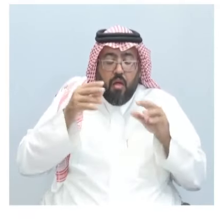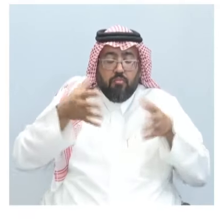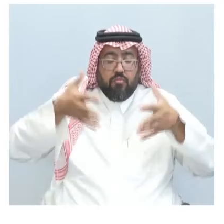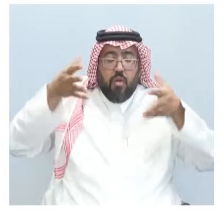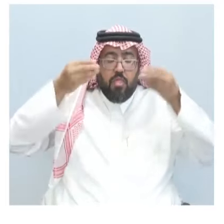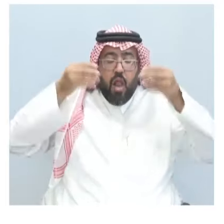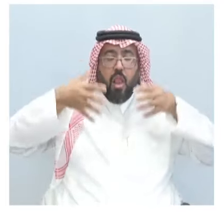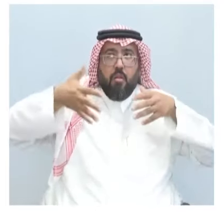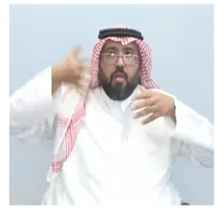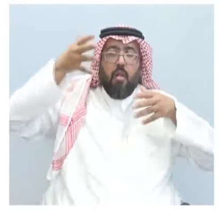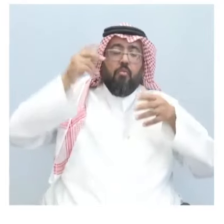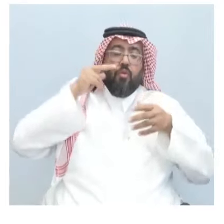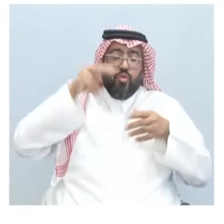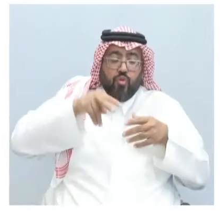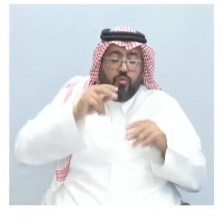ومنظر